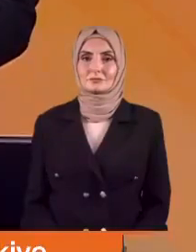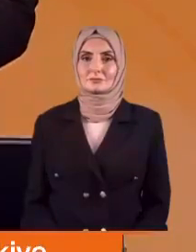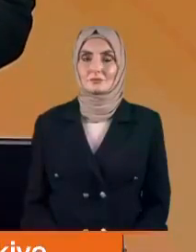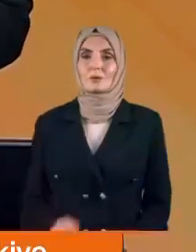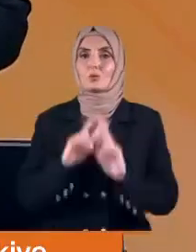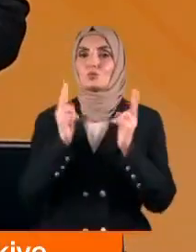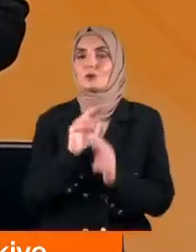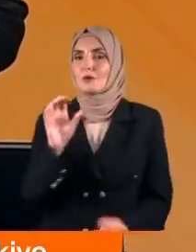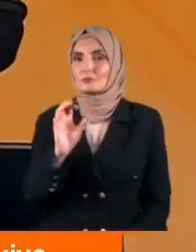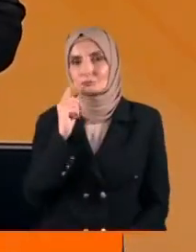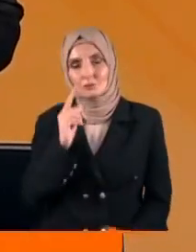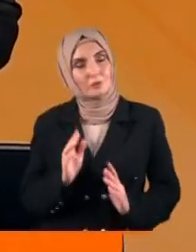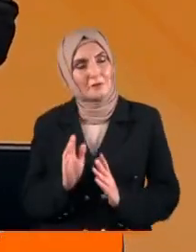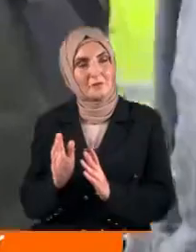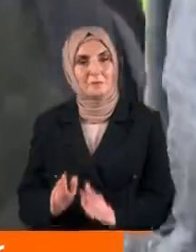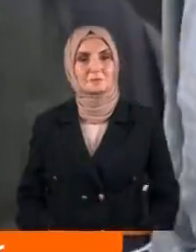Dünya turuyla devam edelim.